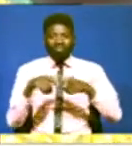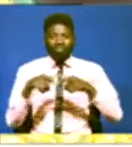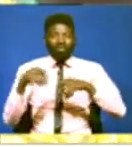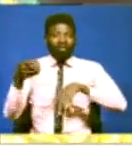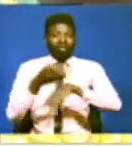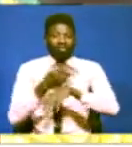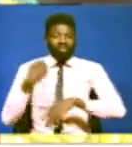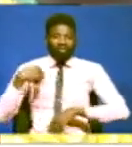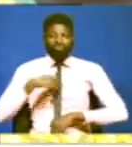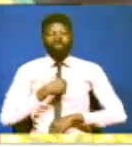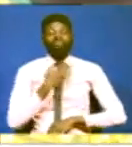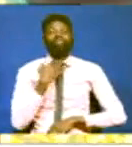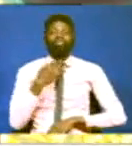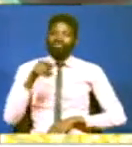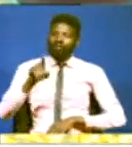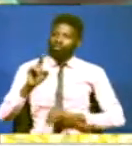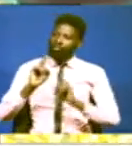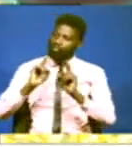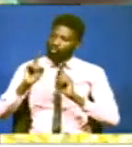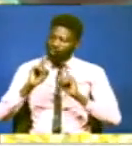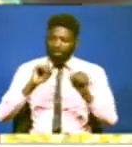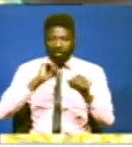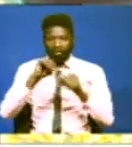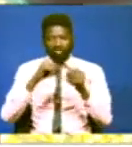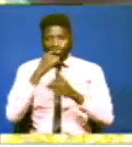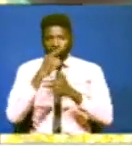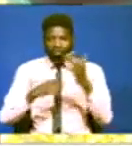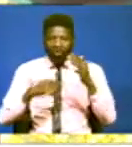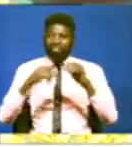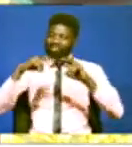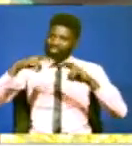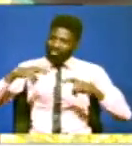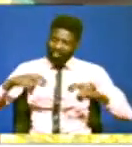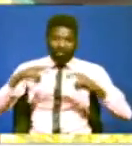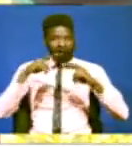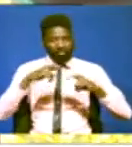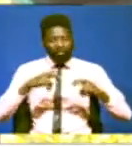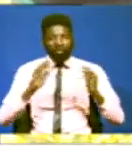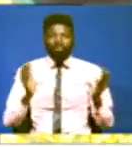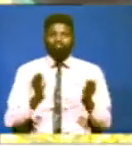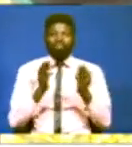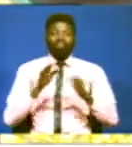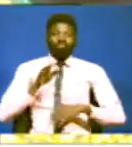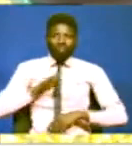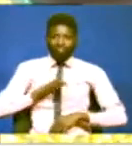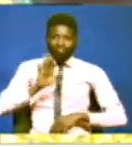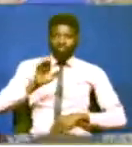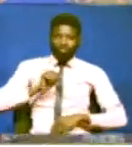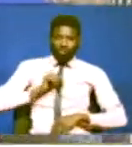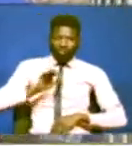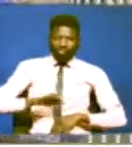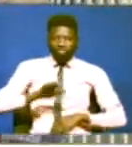talk about screening, to encourage mothers to take their daughters for HPV